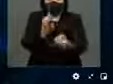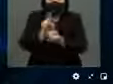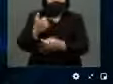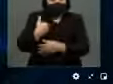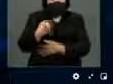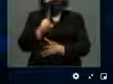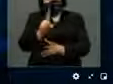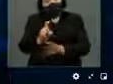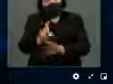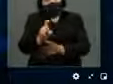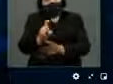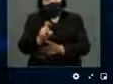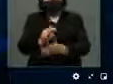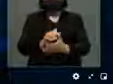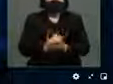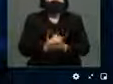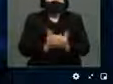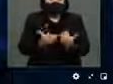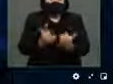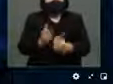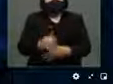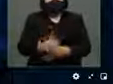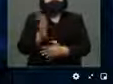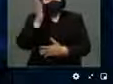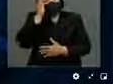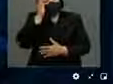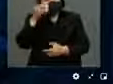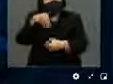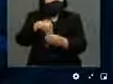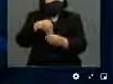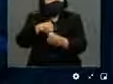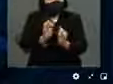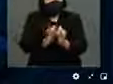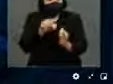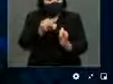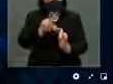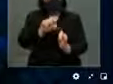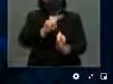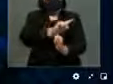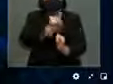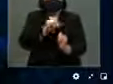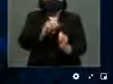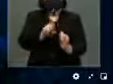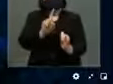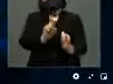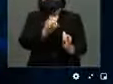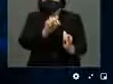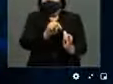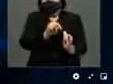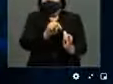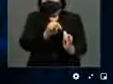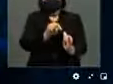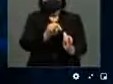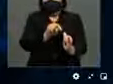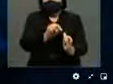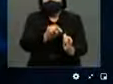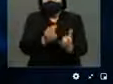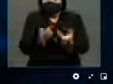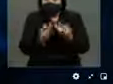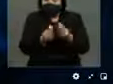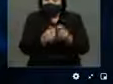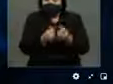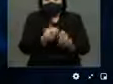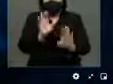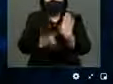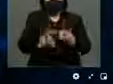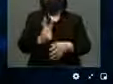ตได้ในวันนี้นะครับนอนนานที่สุดถึง31วันก่อนเสียชีวิตเลยนะครับตรงนี้ค่าเฉลี่ยก็ยังอยู่แต่ที่60นะ